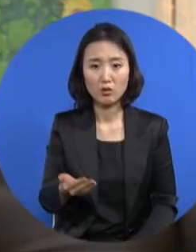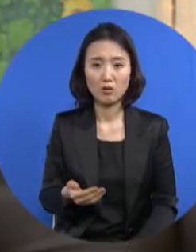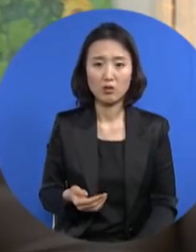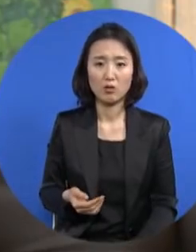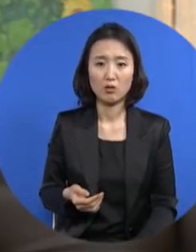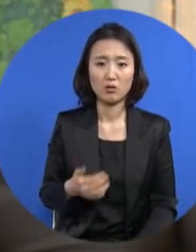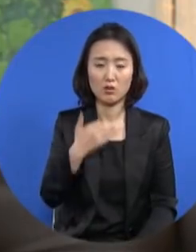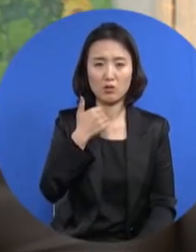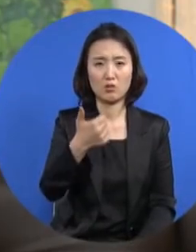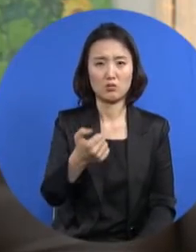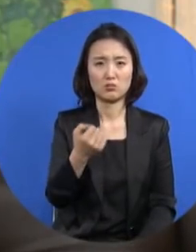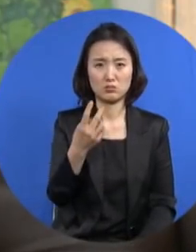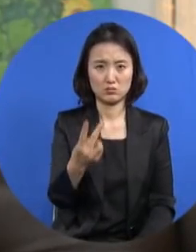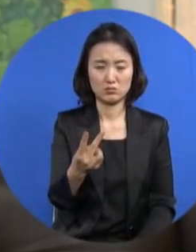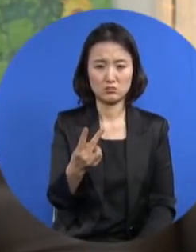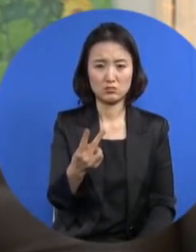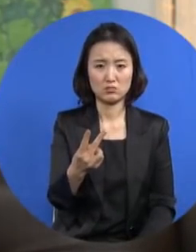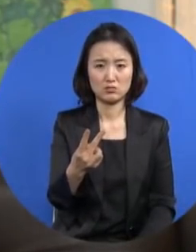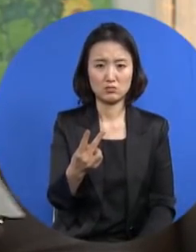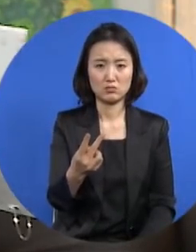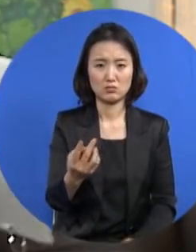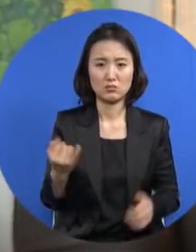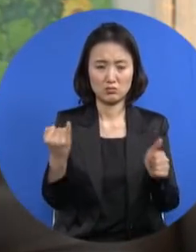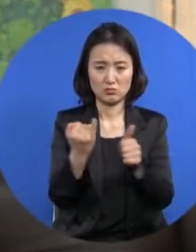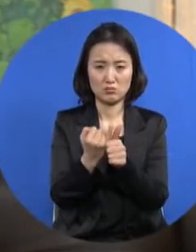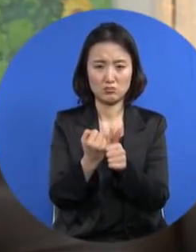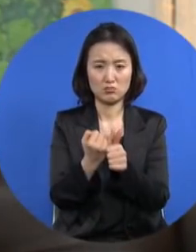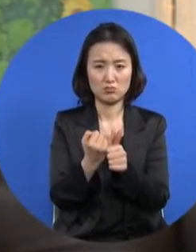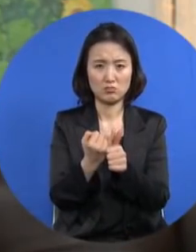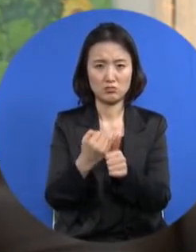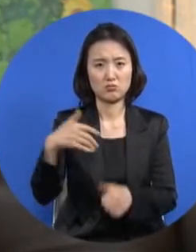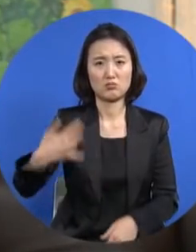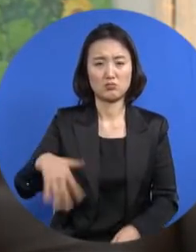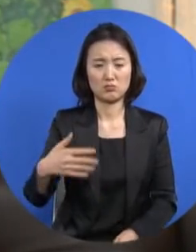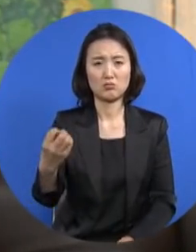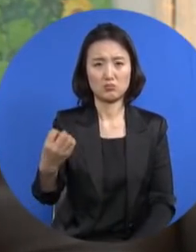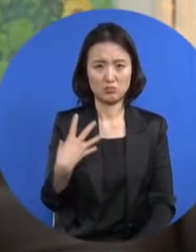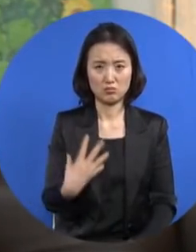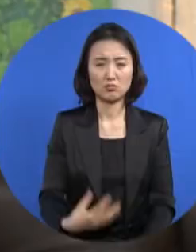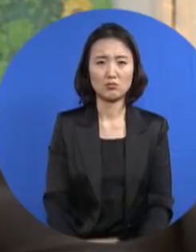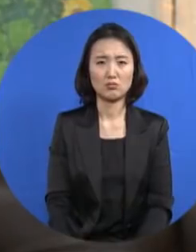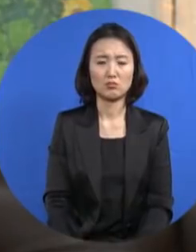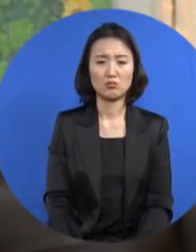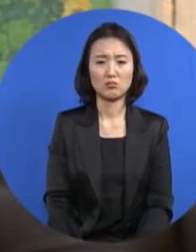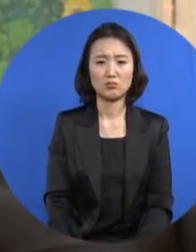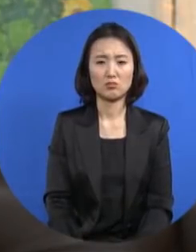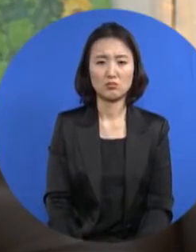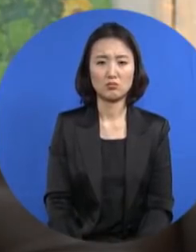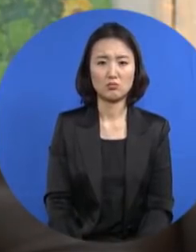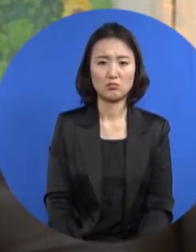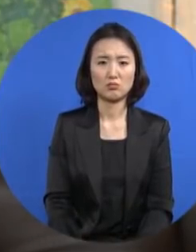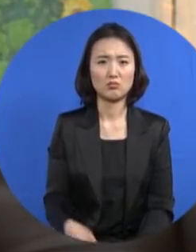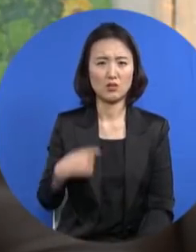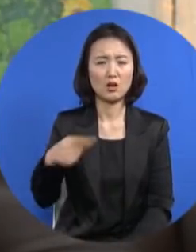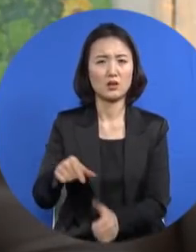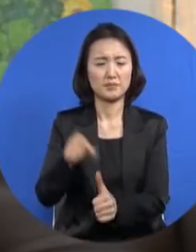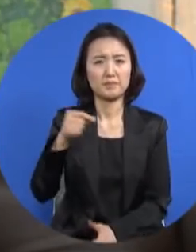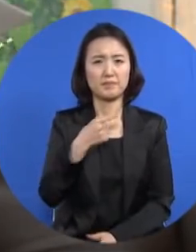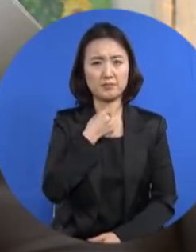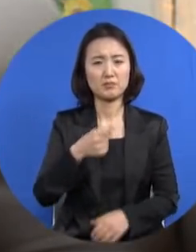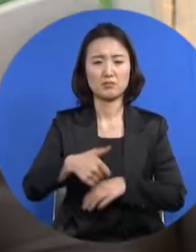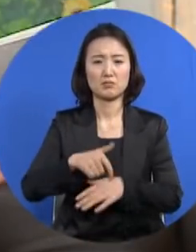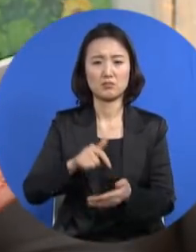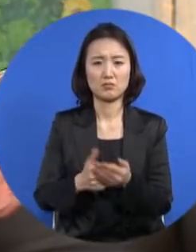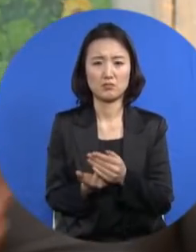나이는 52살이고 결혼은 안 했다고 하더라고요. 그리고 이 사람을 뽑아줘야 되겠다.